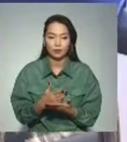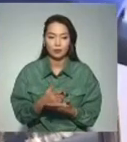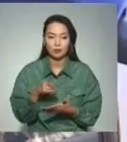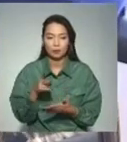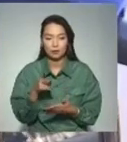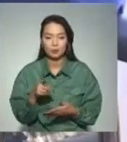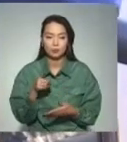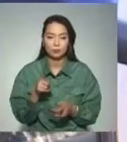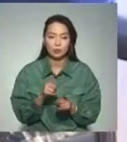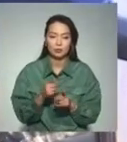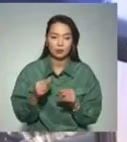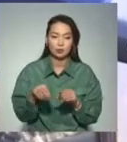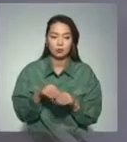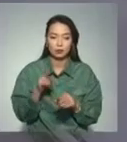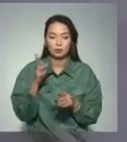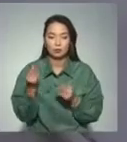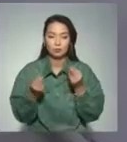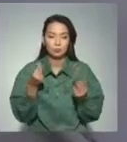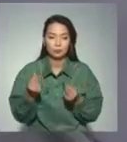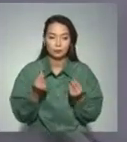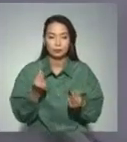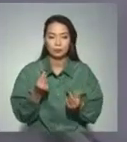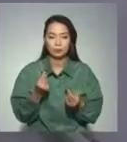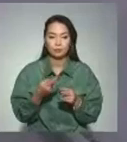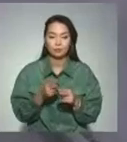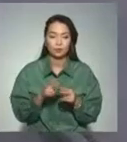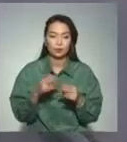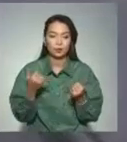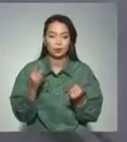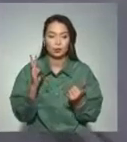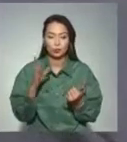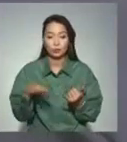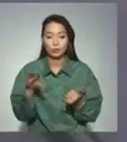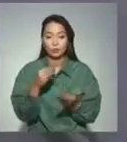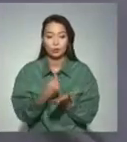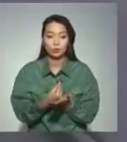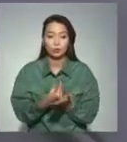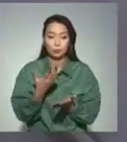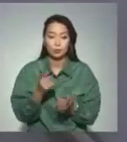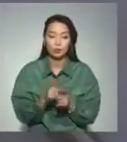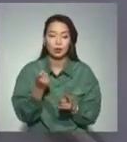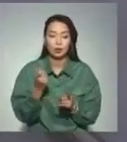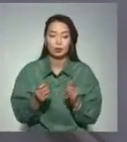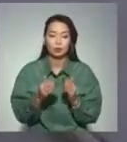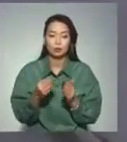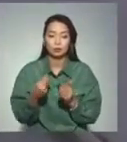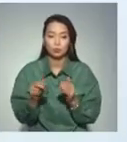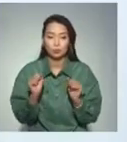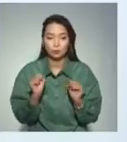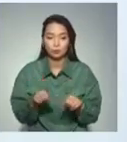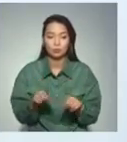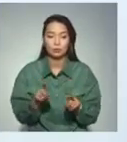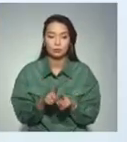1000 теңгеден жинап квартираға төлейміз. Новый үйлер бәрібір қымбат. Арзан үйі алуға да болады, ремонттап алуға